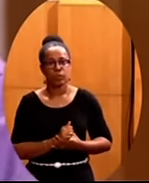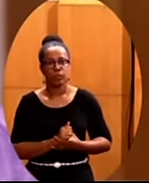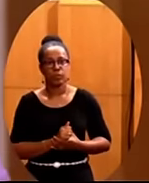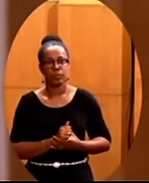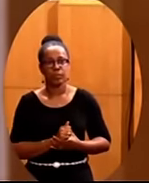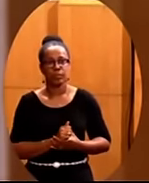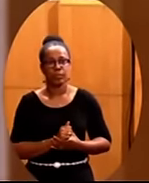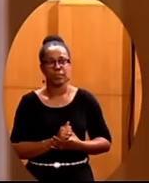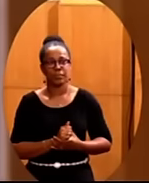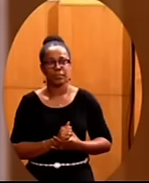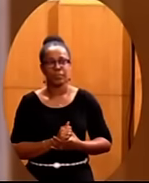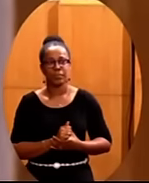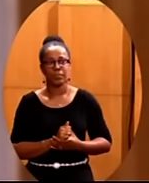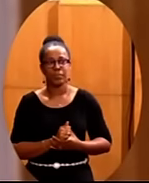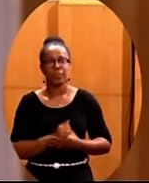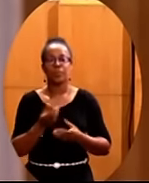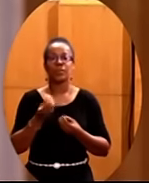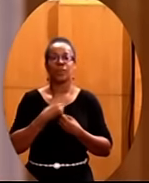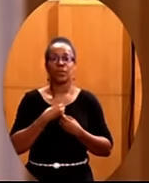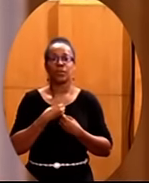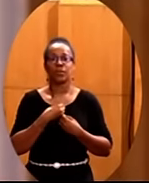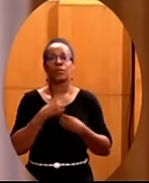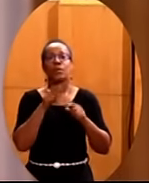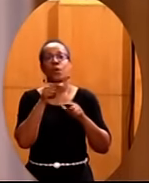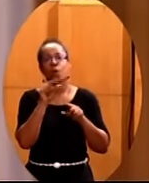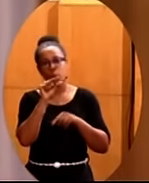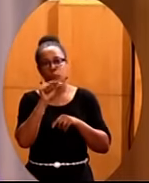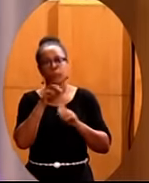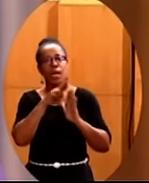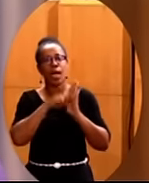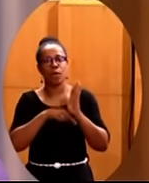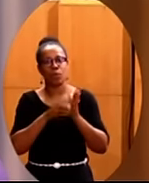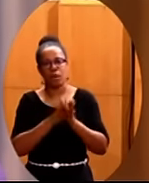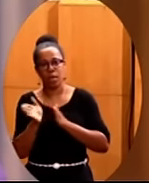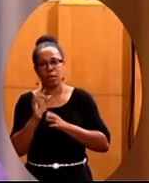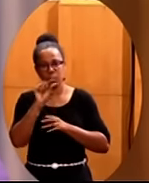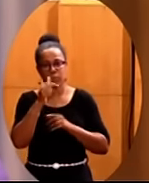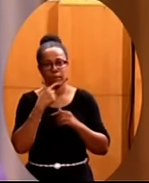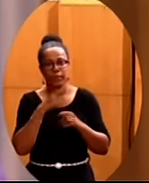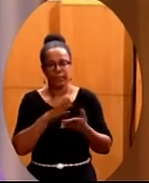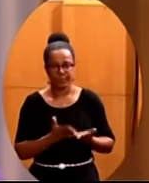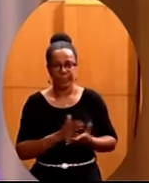poursuivre vous me permettrez de faire une au règlement au